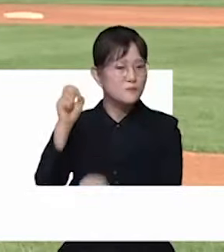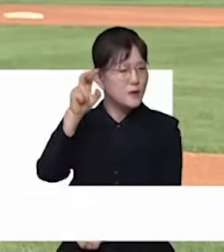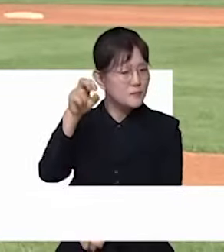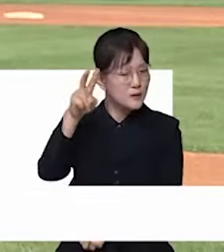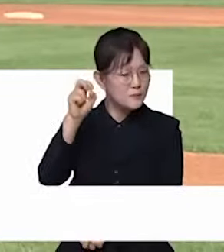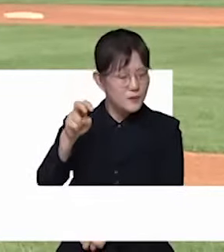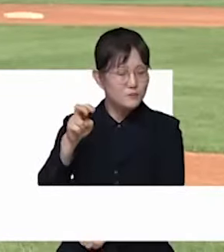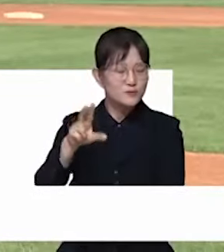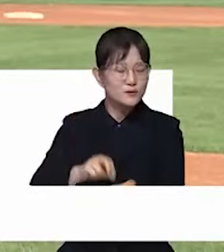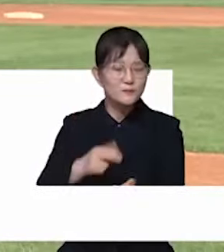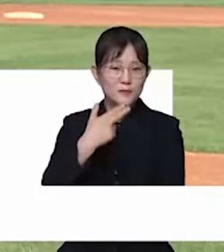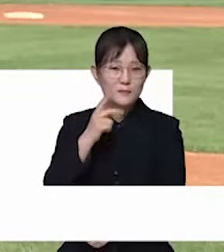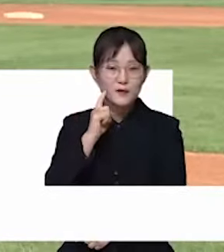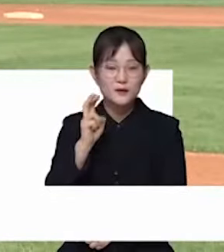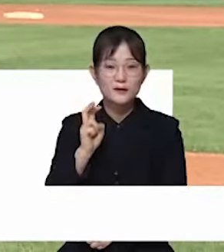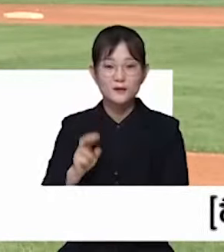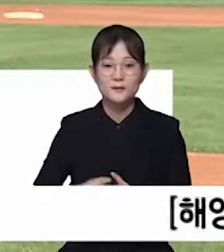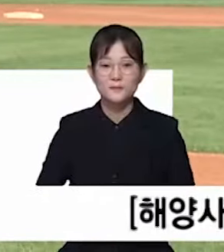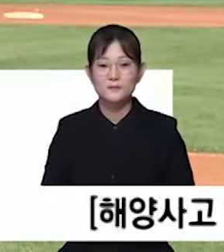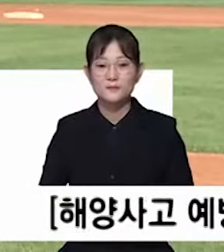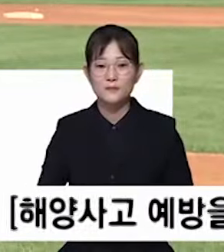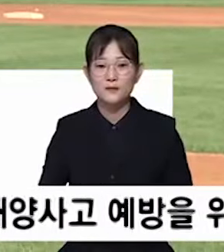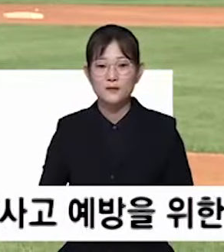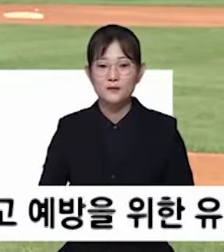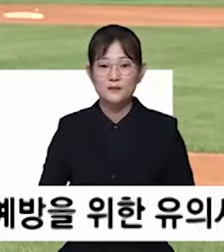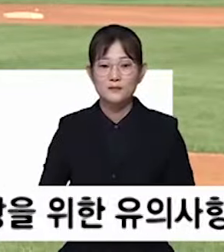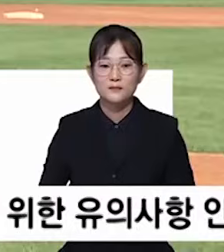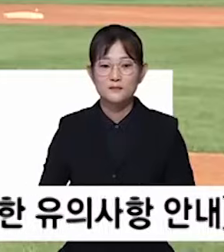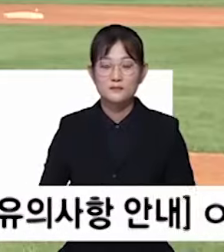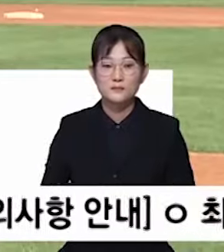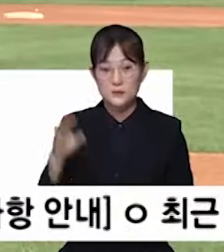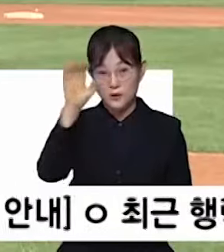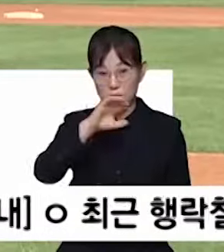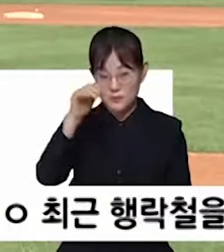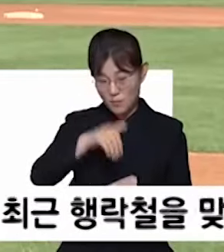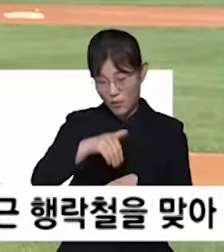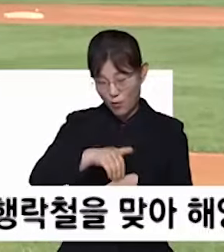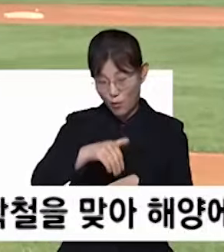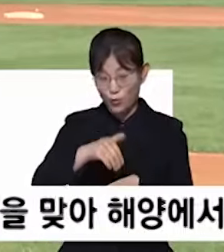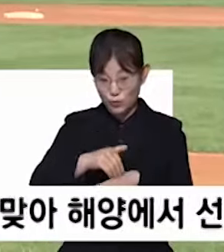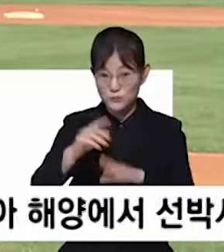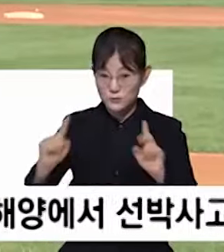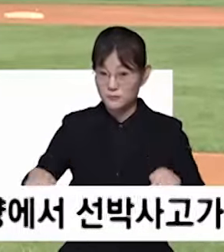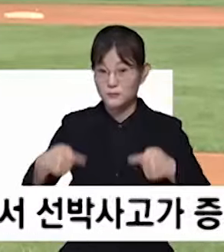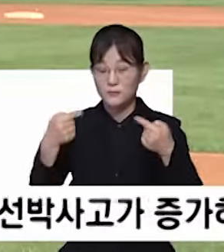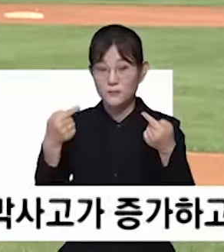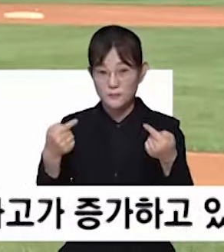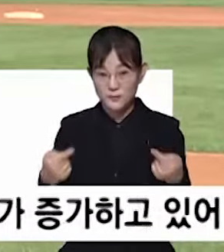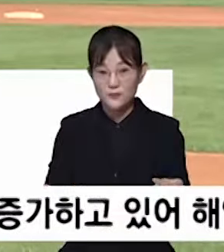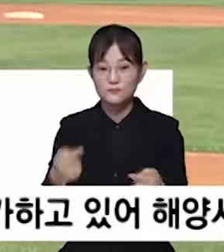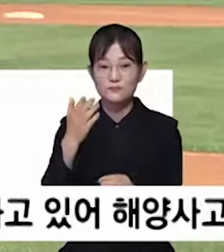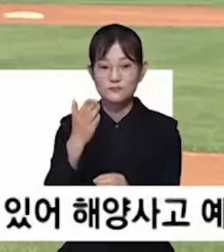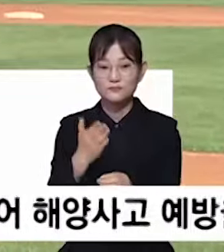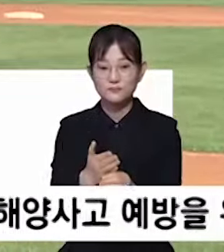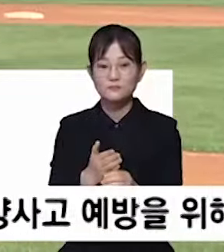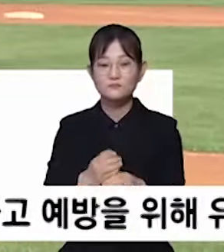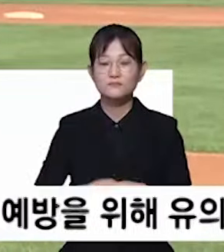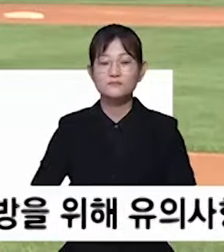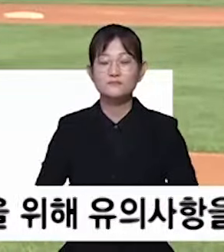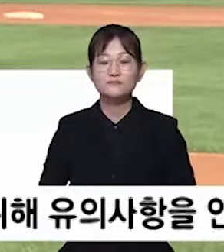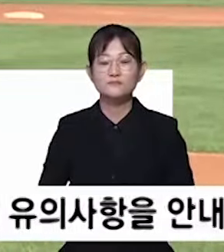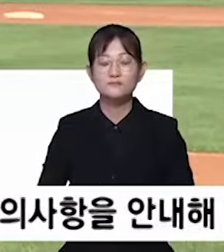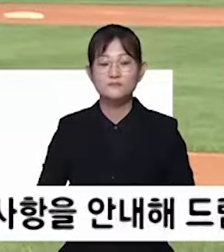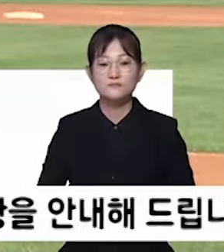없을 것 같고요. 저희가 연습 경기를 잡아놓은 거에서도 경기에 다 출전을